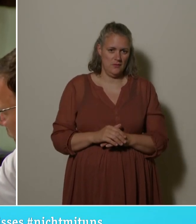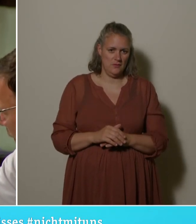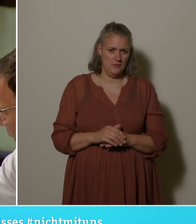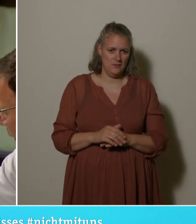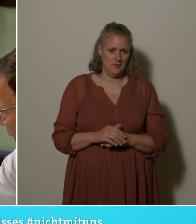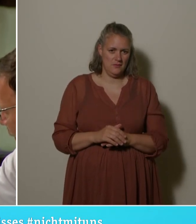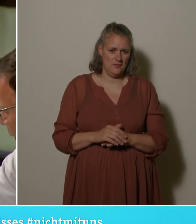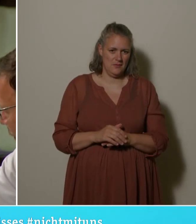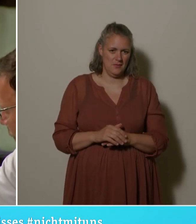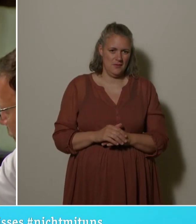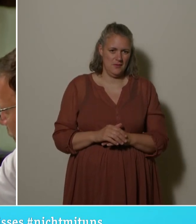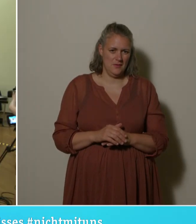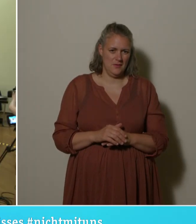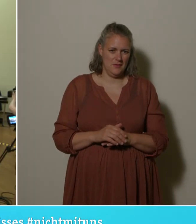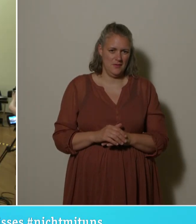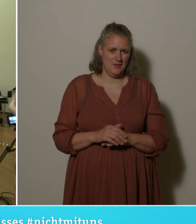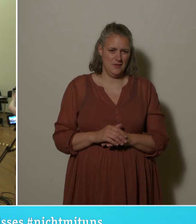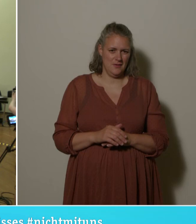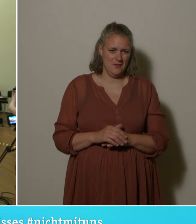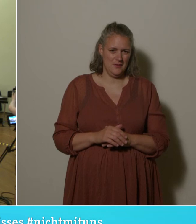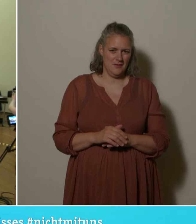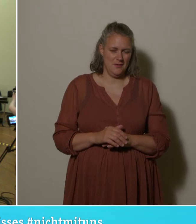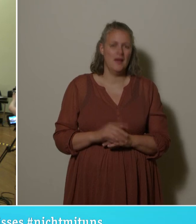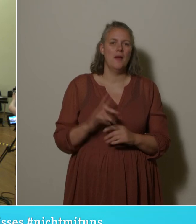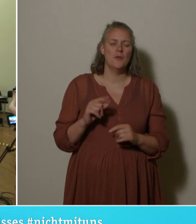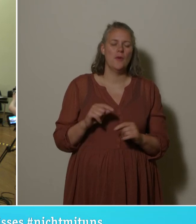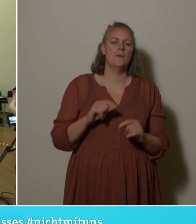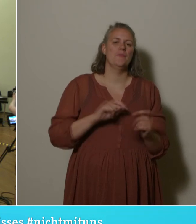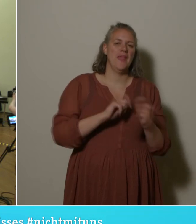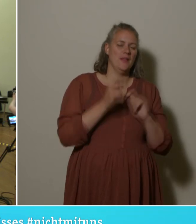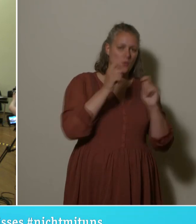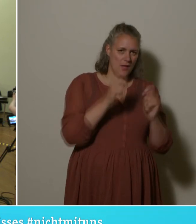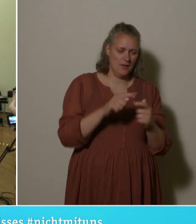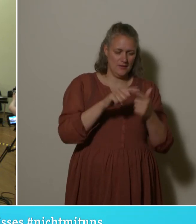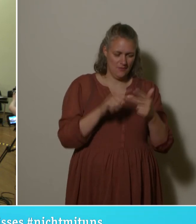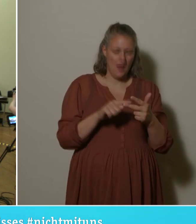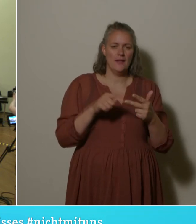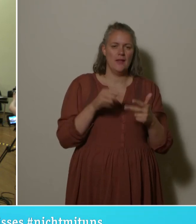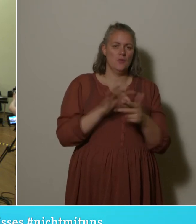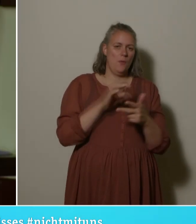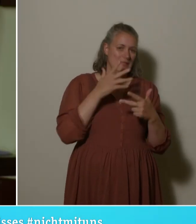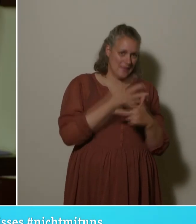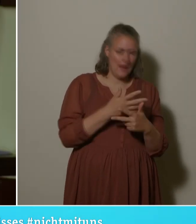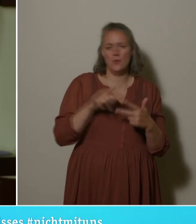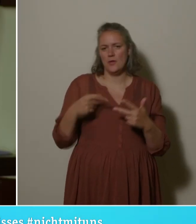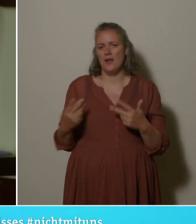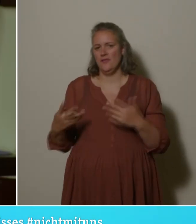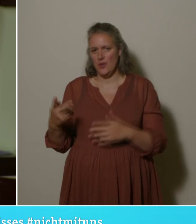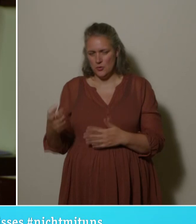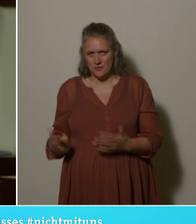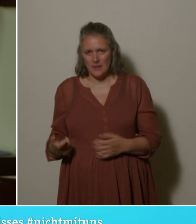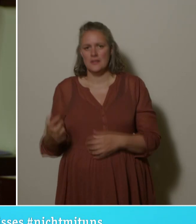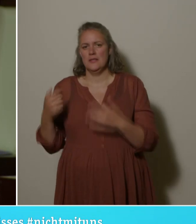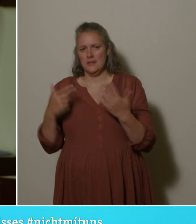Nee, der Top 10, den stimme ich zuerst ab nach den Änderungsanträgen. Gut, da sehe ich keinen Widerspruch. Also kommen wir zunächst